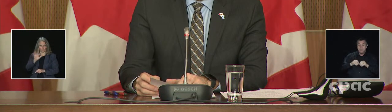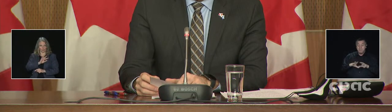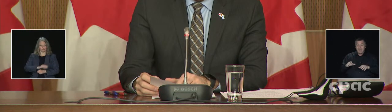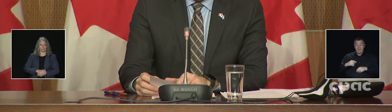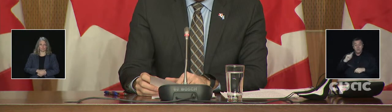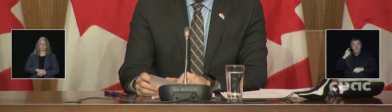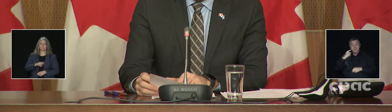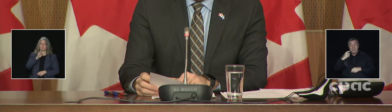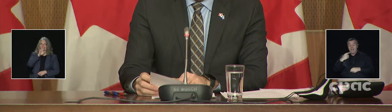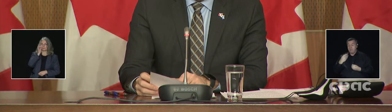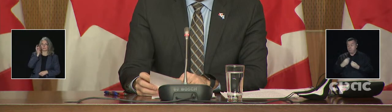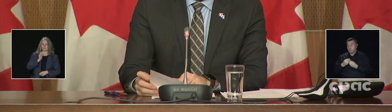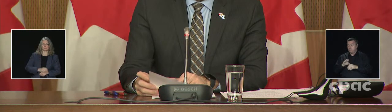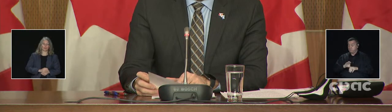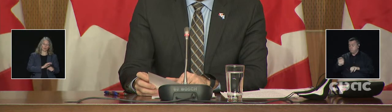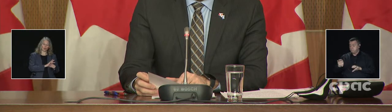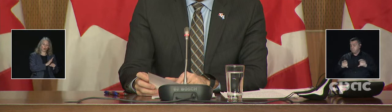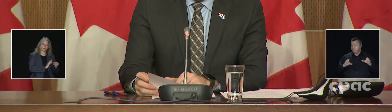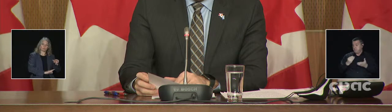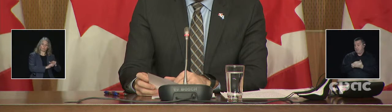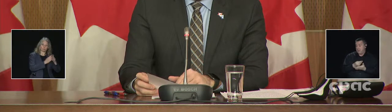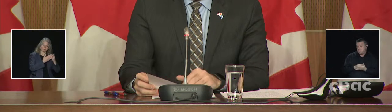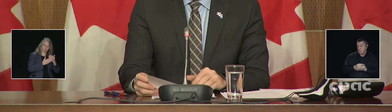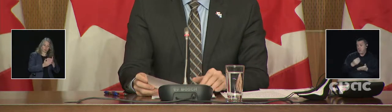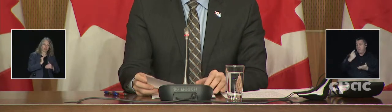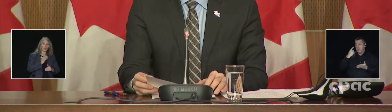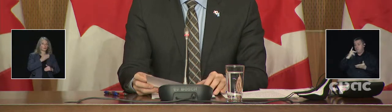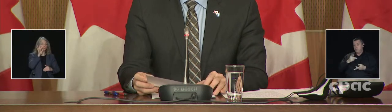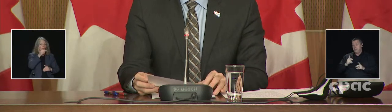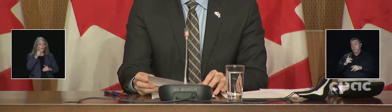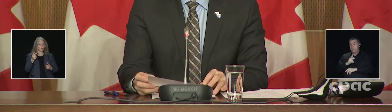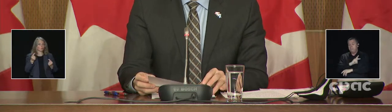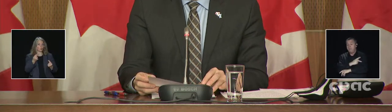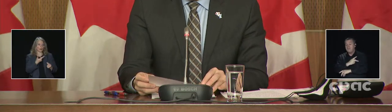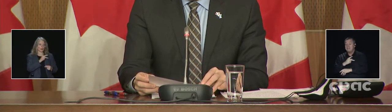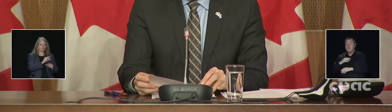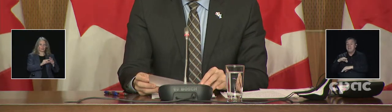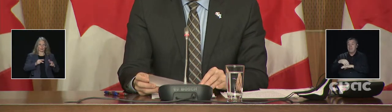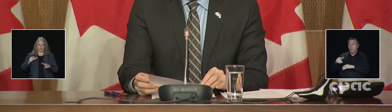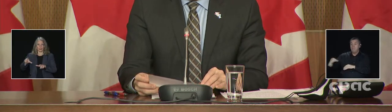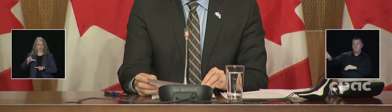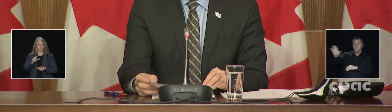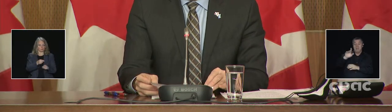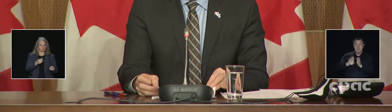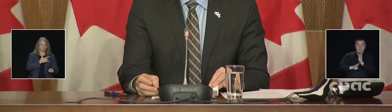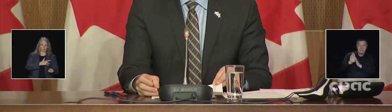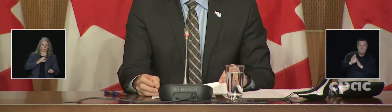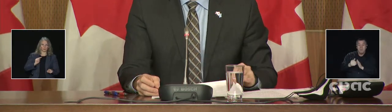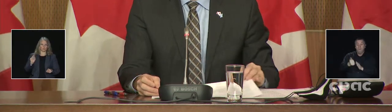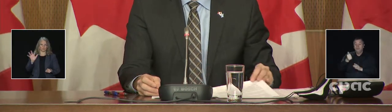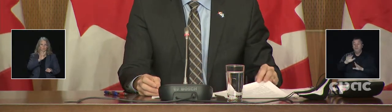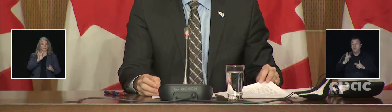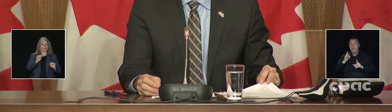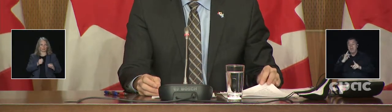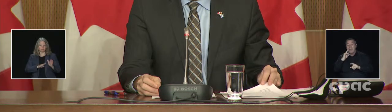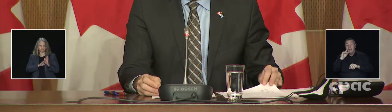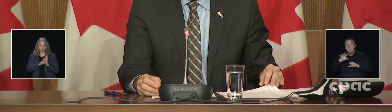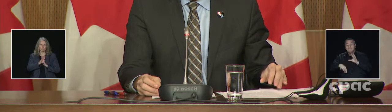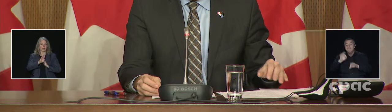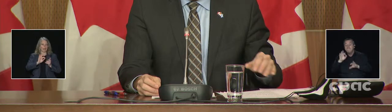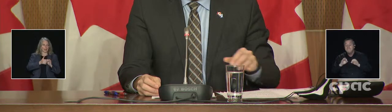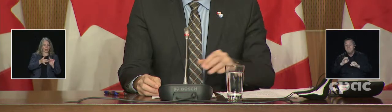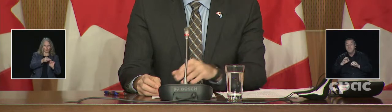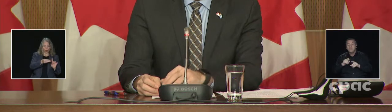des investissements significatifs afin de permettre aux provinces et aux territoires de développer davantage leur capacité de dépistage et